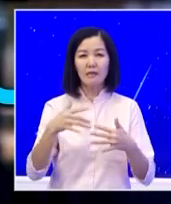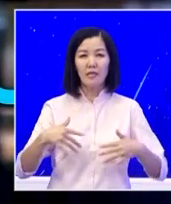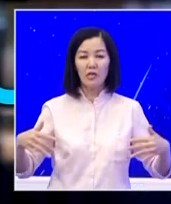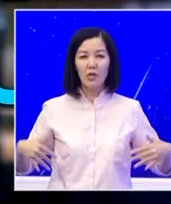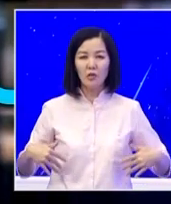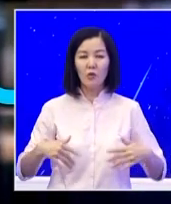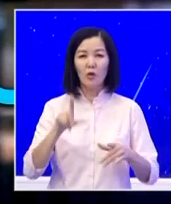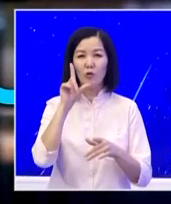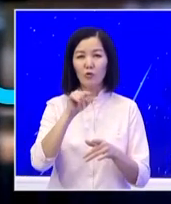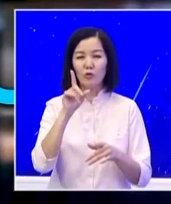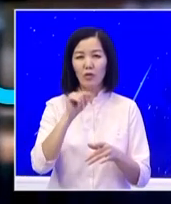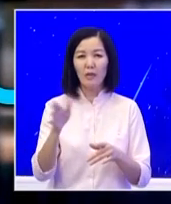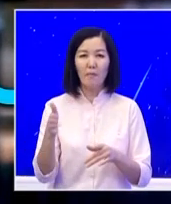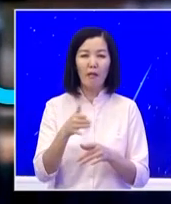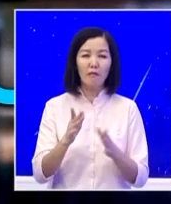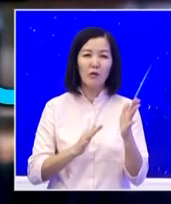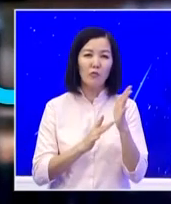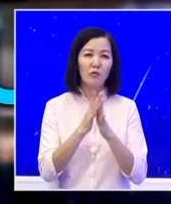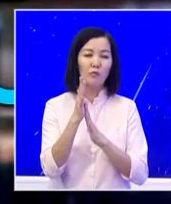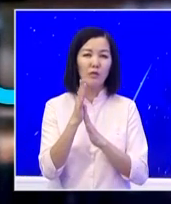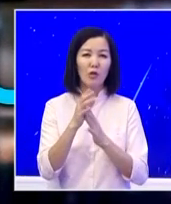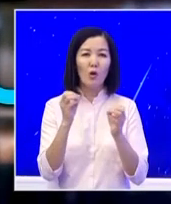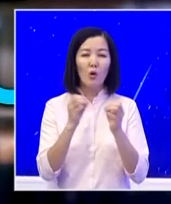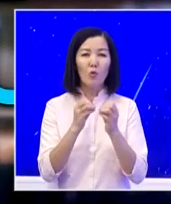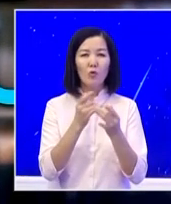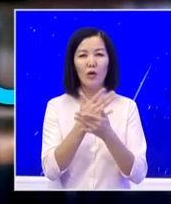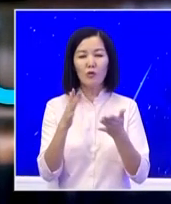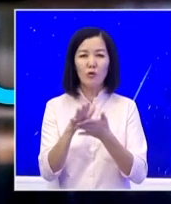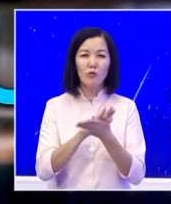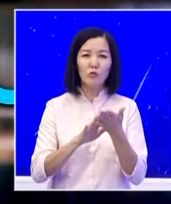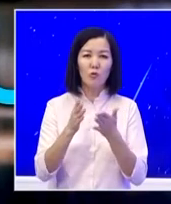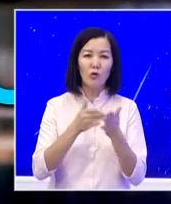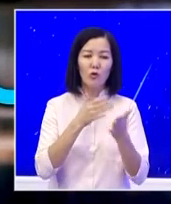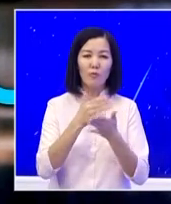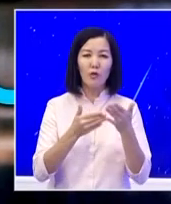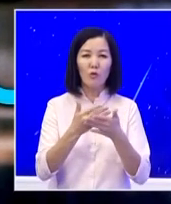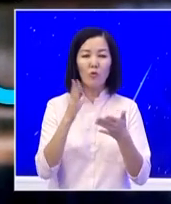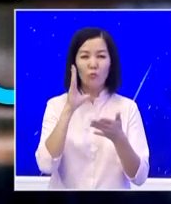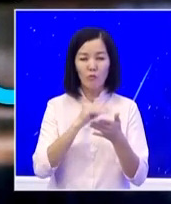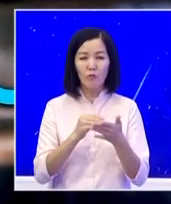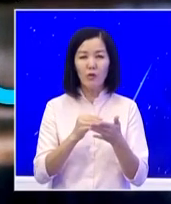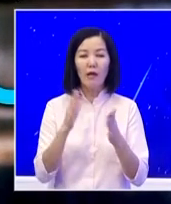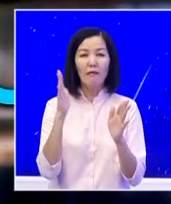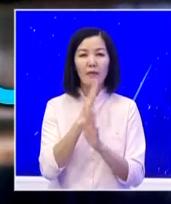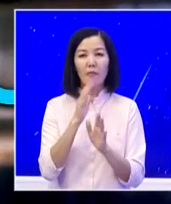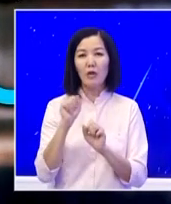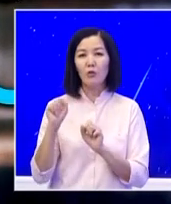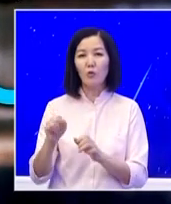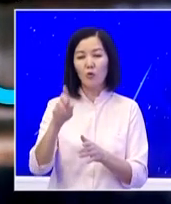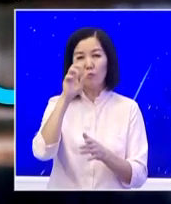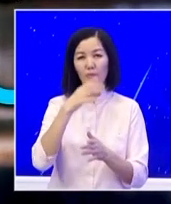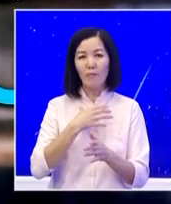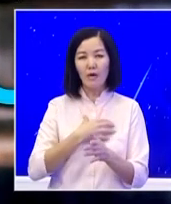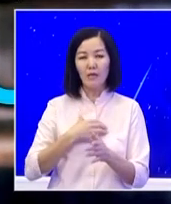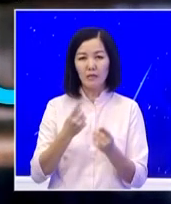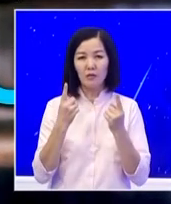жануарлардың, құстардың, балықтар мен өсімдіктердің ондаған түрі жойылып кету қаупінің алдында тұр. Табиғатты қорғау мемлекеттік маңызы